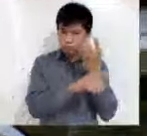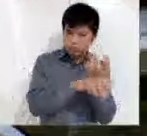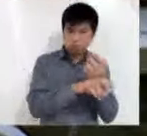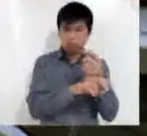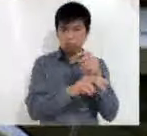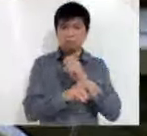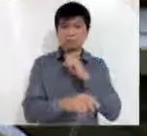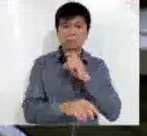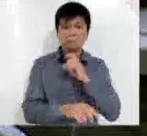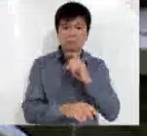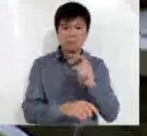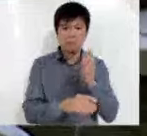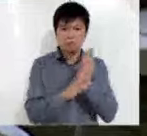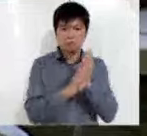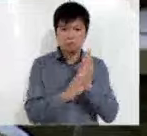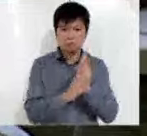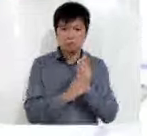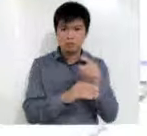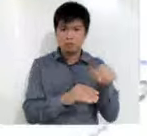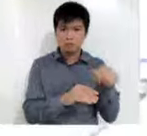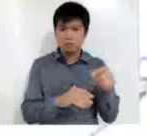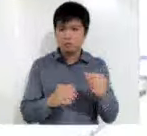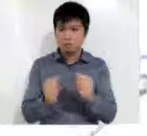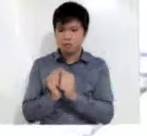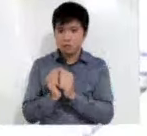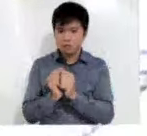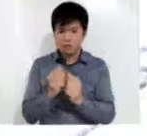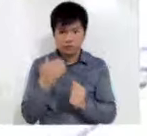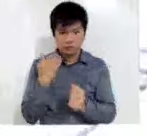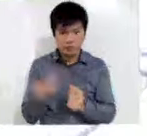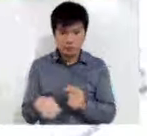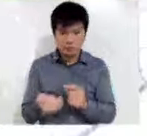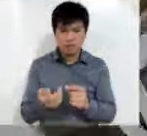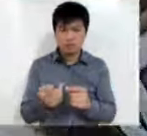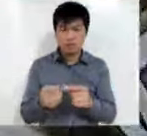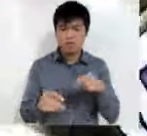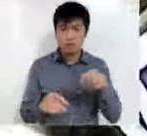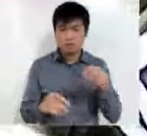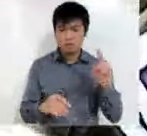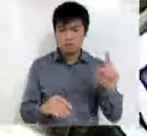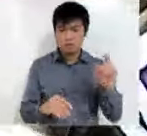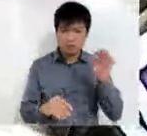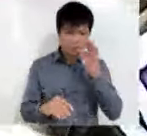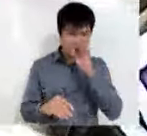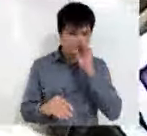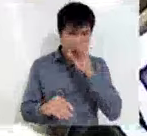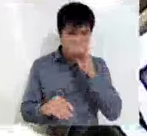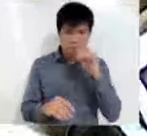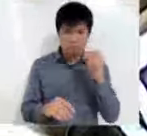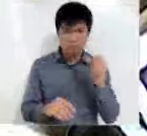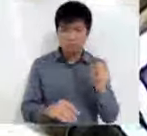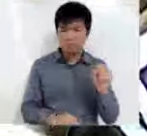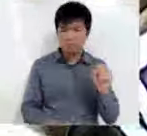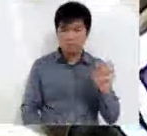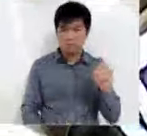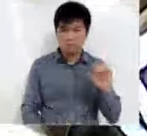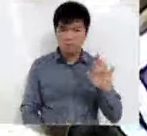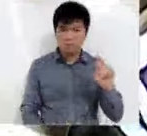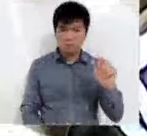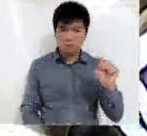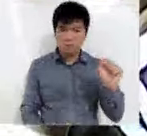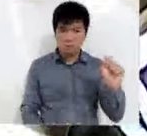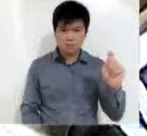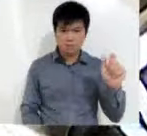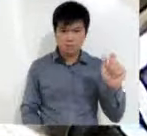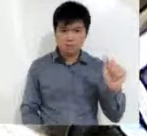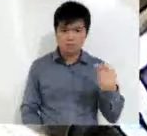Nasawi ang isa sa mga kasama niyang Kenyan at maging ang isa pang Pinoy na seminarista. Parang nasa stage pa ako natulala knowing